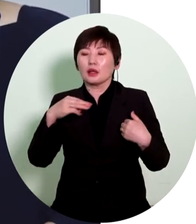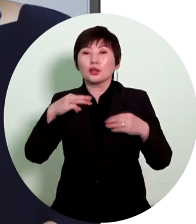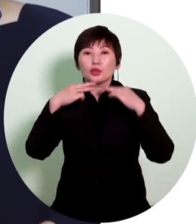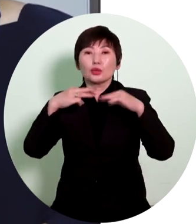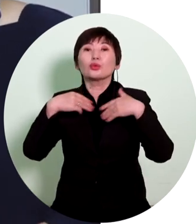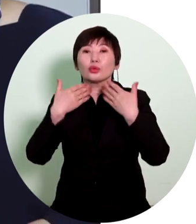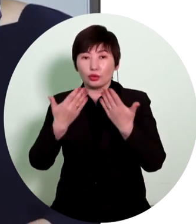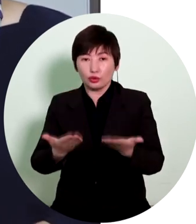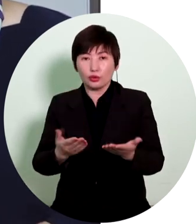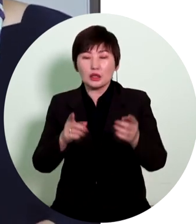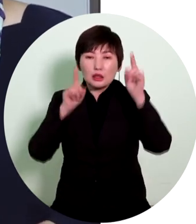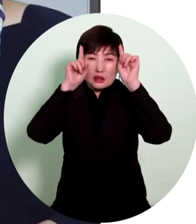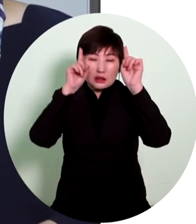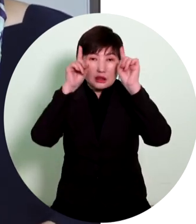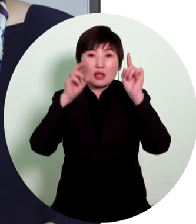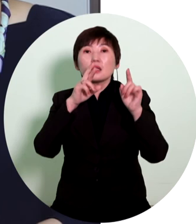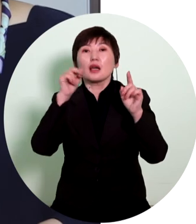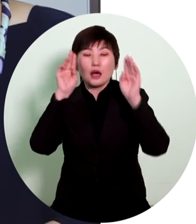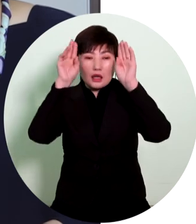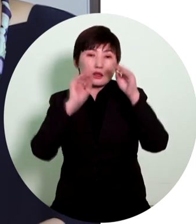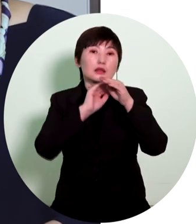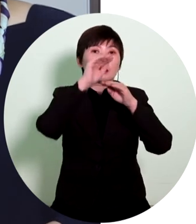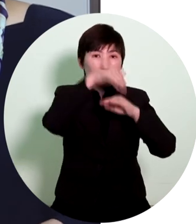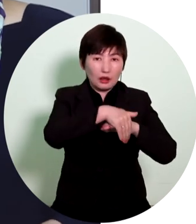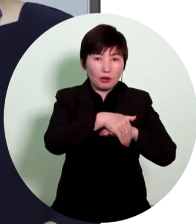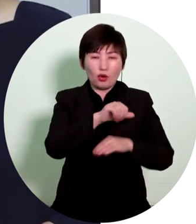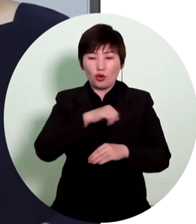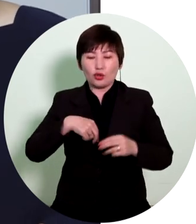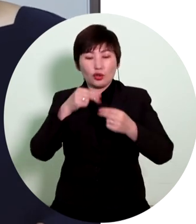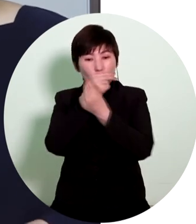үед яаж энэ стрессийг даван туулах, стрессээс өөрийгөө